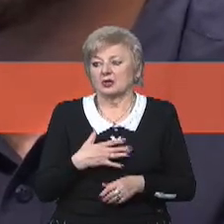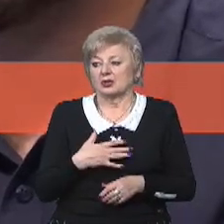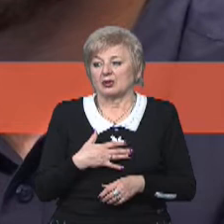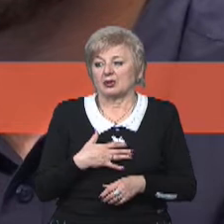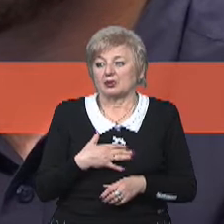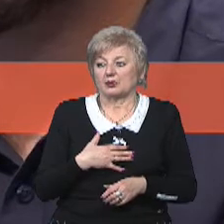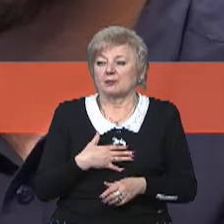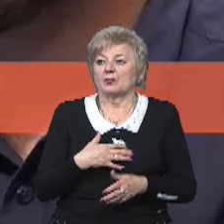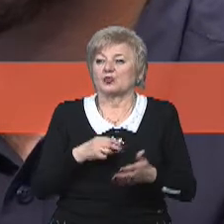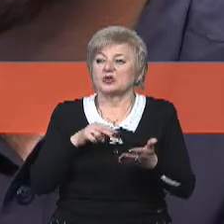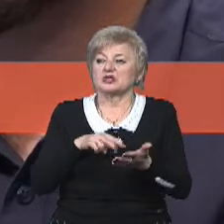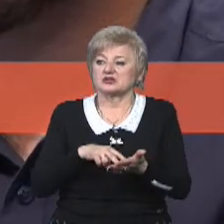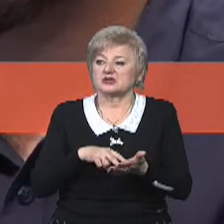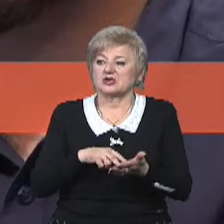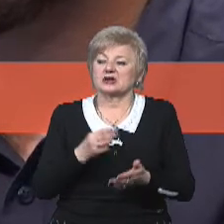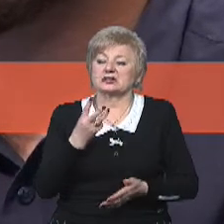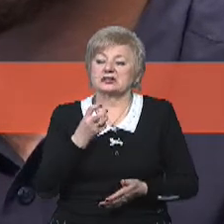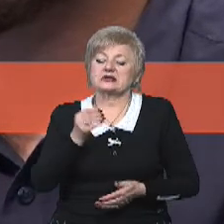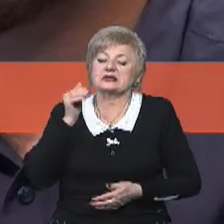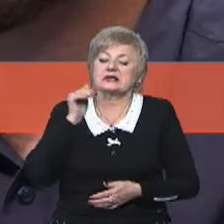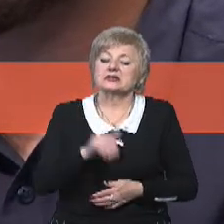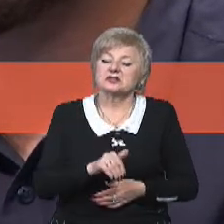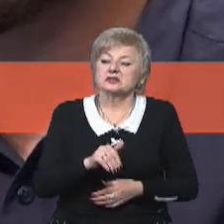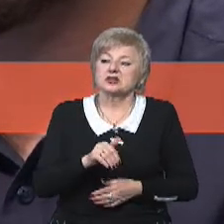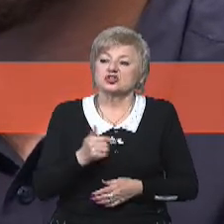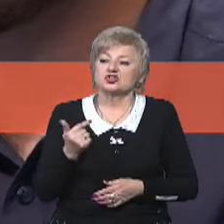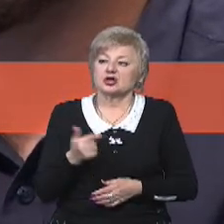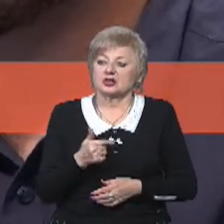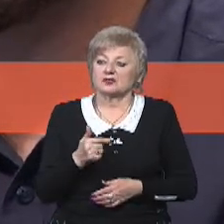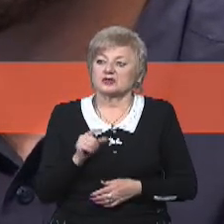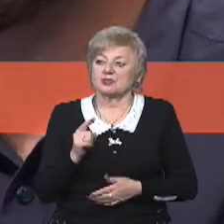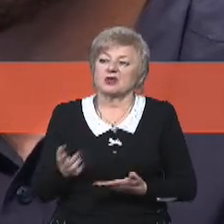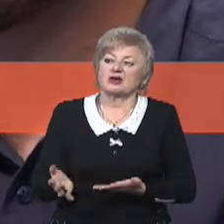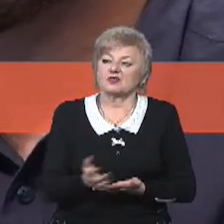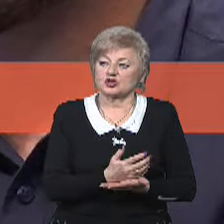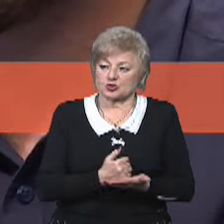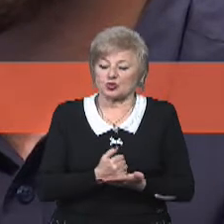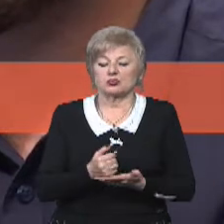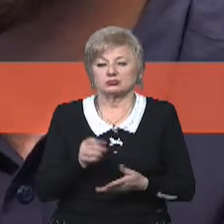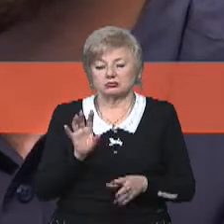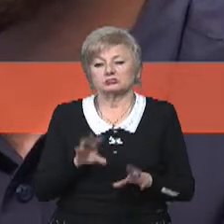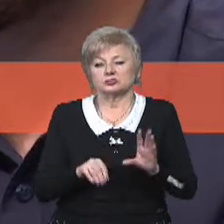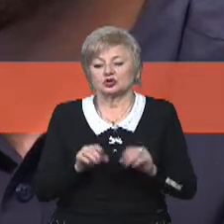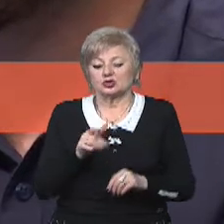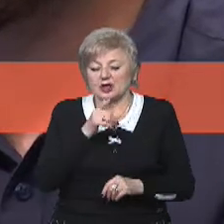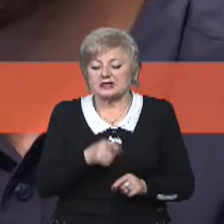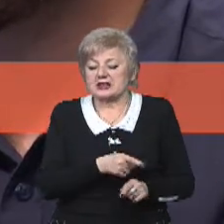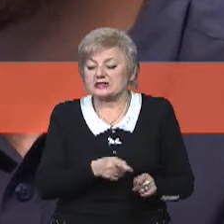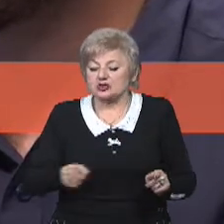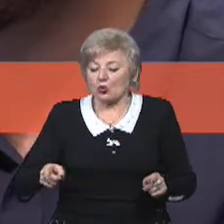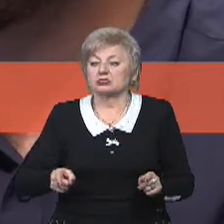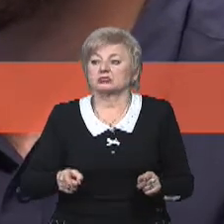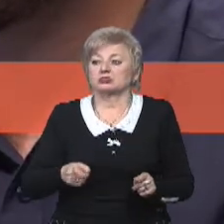Спочатку ми ставили собі за межу зібрати 300 тисяч гривень. Це коли ми вперше зібрались, ми розраховували, що нам на весь сезон потрібна така сума,